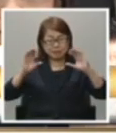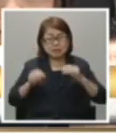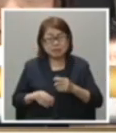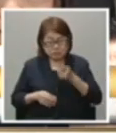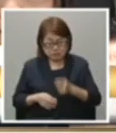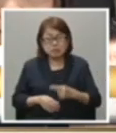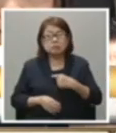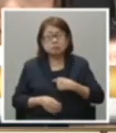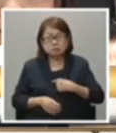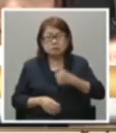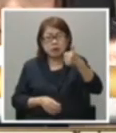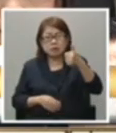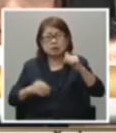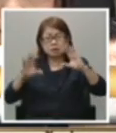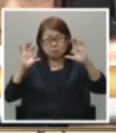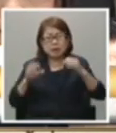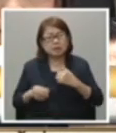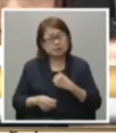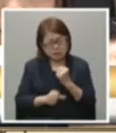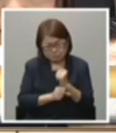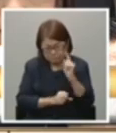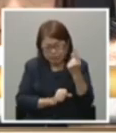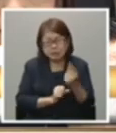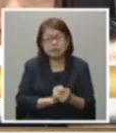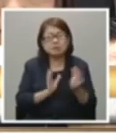เราจะทำแพลตฟอร์มออนไล